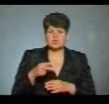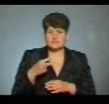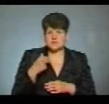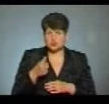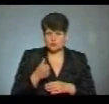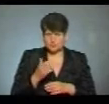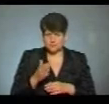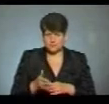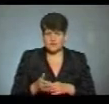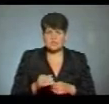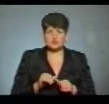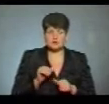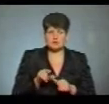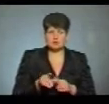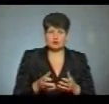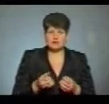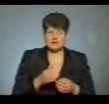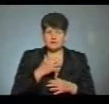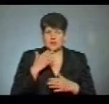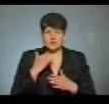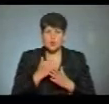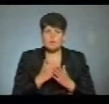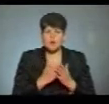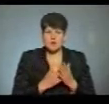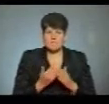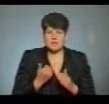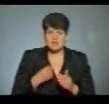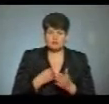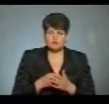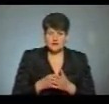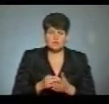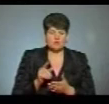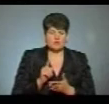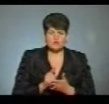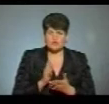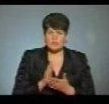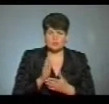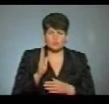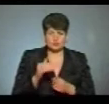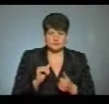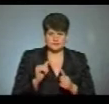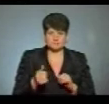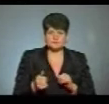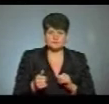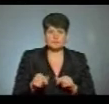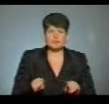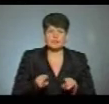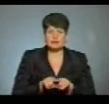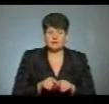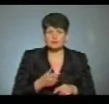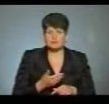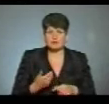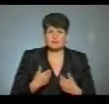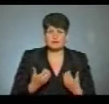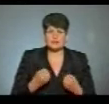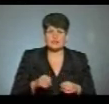році. І, зокрема, було прийнято ряд програм перед бюджетом, які обов'язково мали би передувати йому. І також ми прийняли